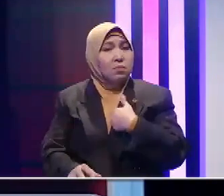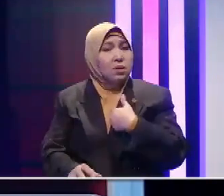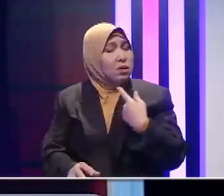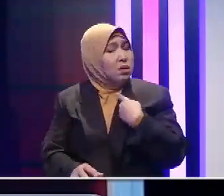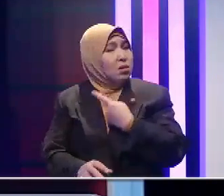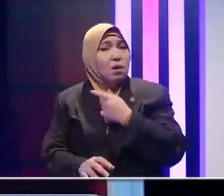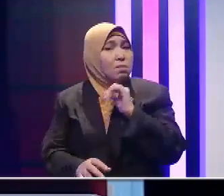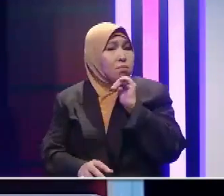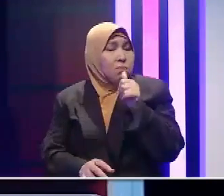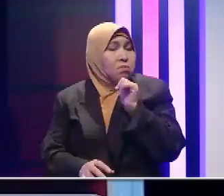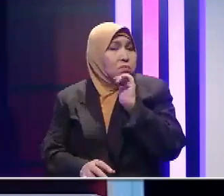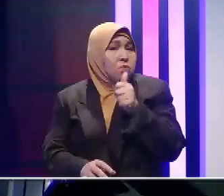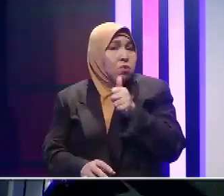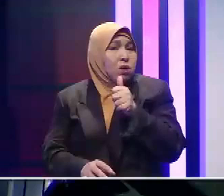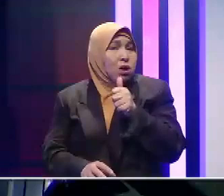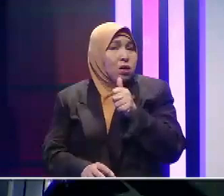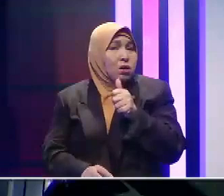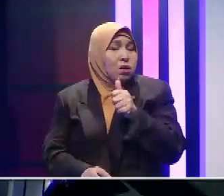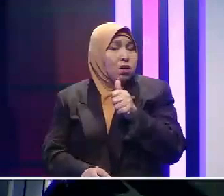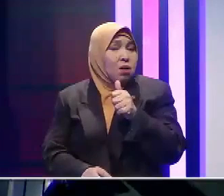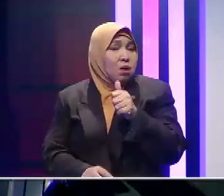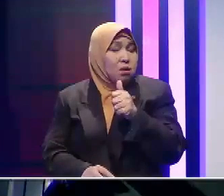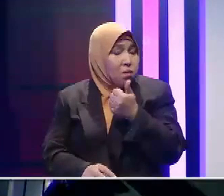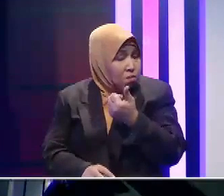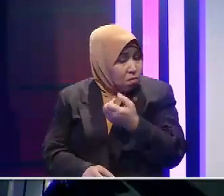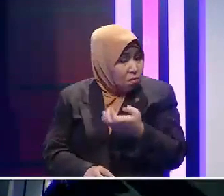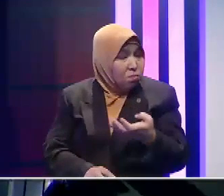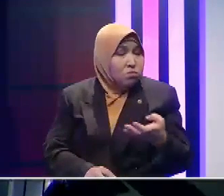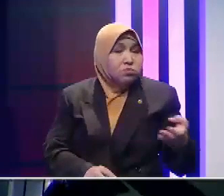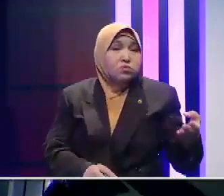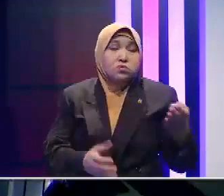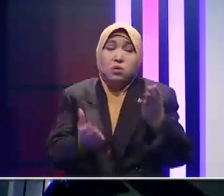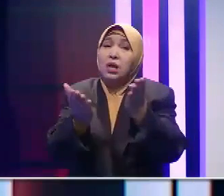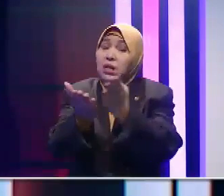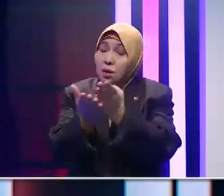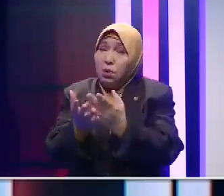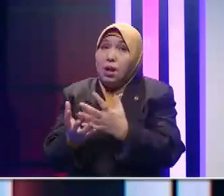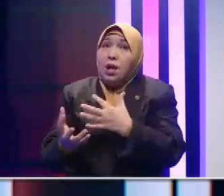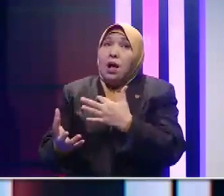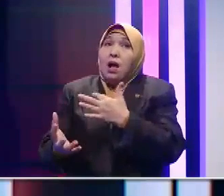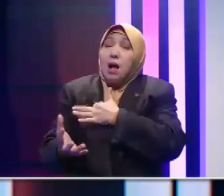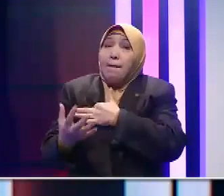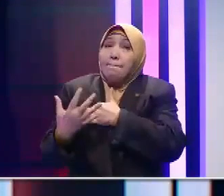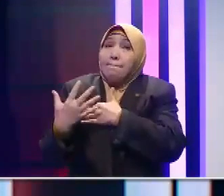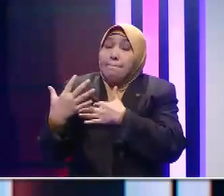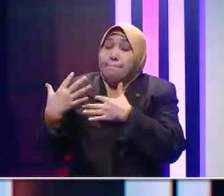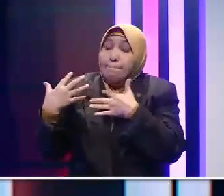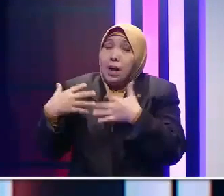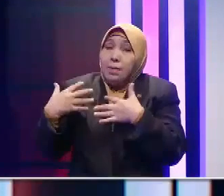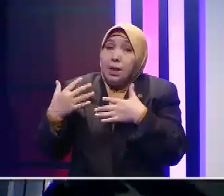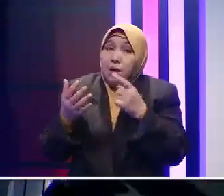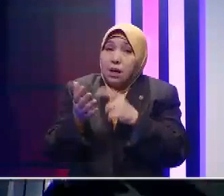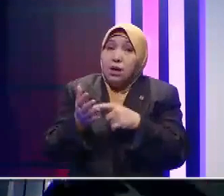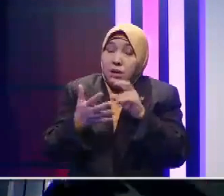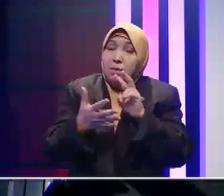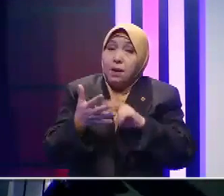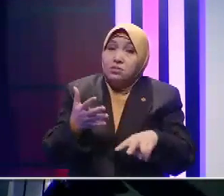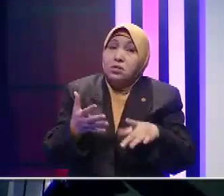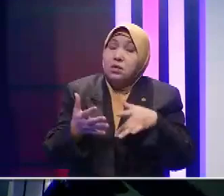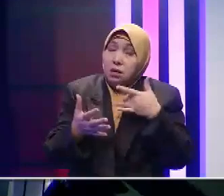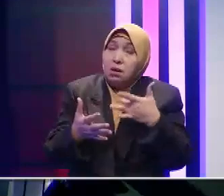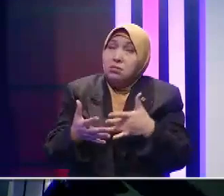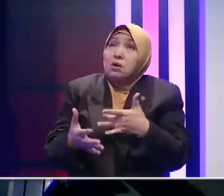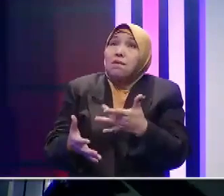bukan usul hidayah, tapi kita boleh getarkan benda ni. Bukan waktu tu, kadang-kadang dia baca, dia rasa